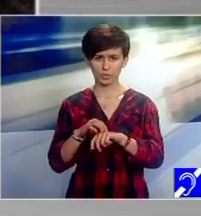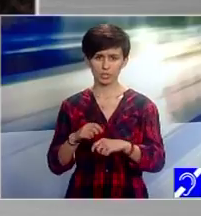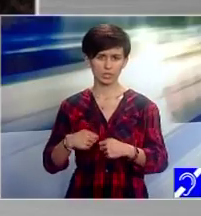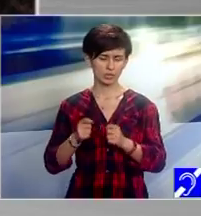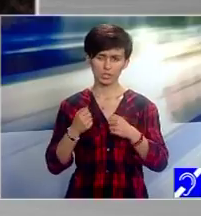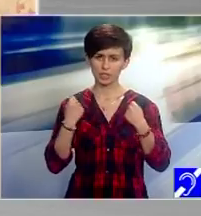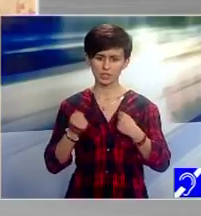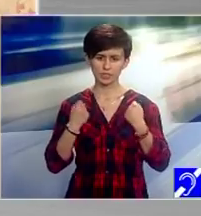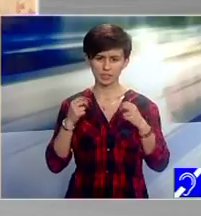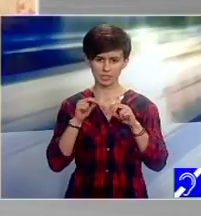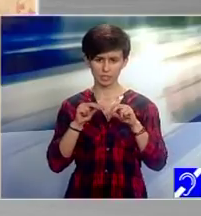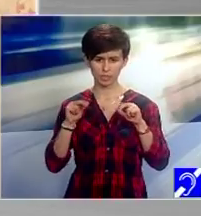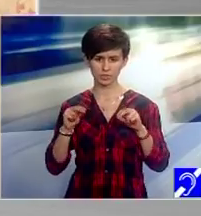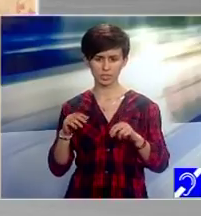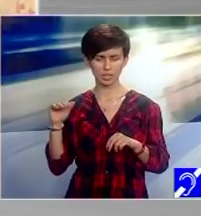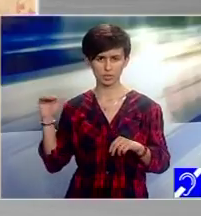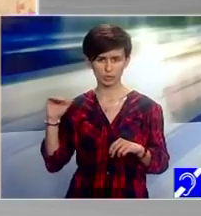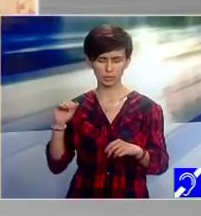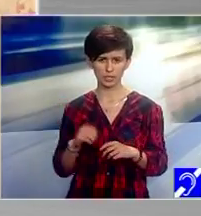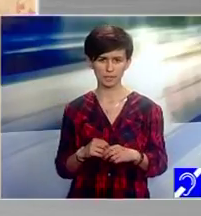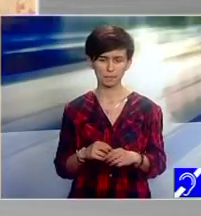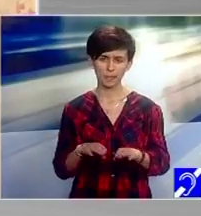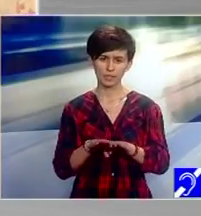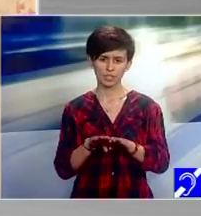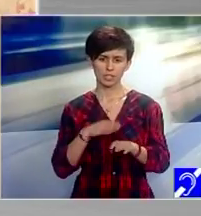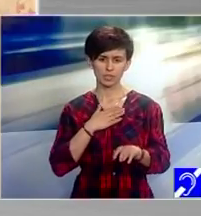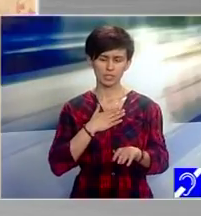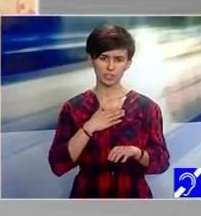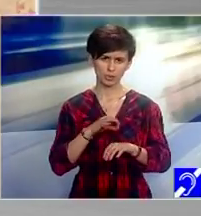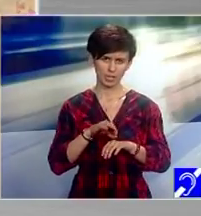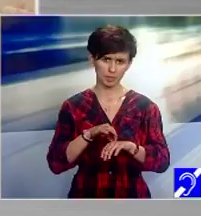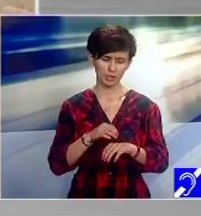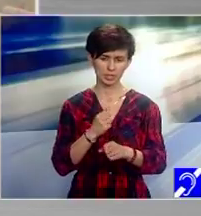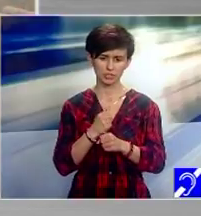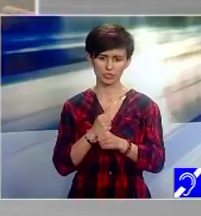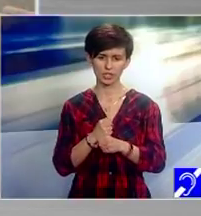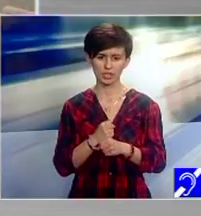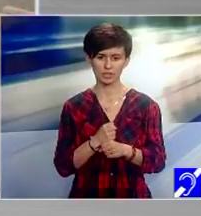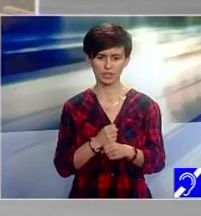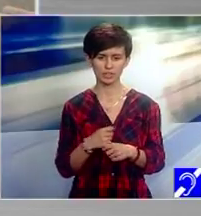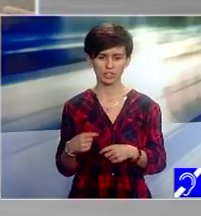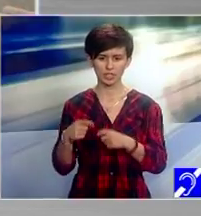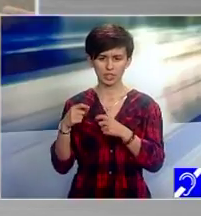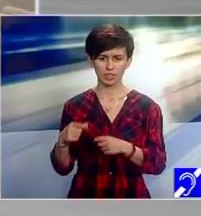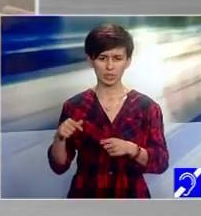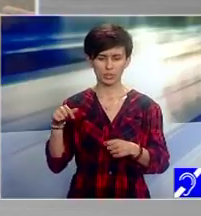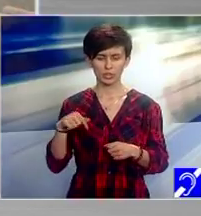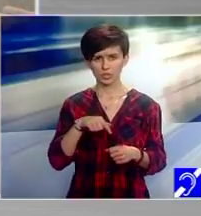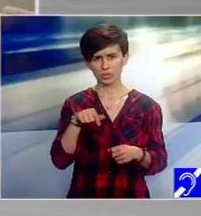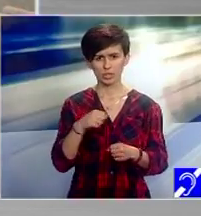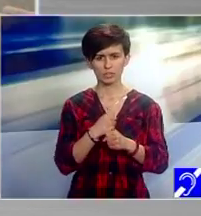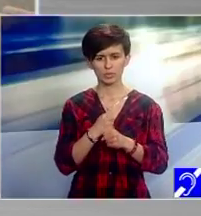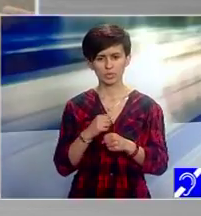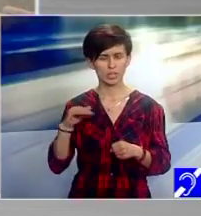activitățile educaționale cu copiii. În timp ce colegii medici vor face partea lor, noi ne vom ocupa de copii, pentru că